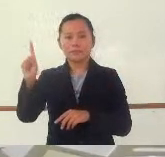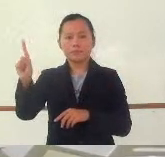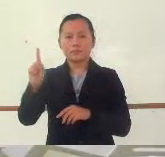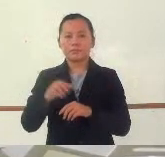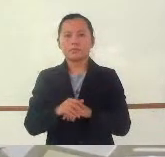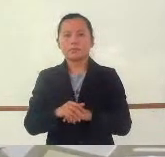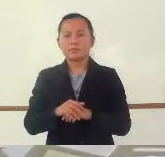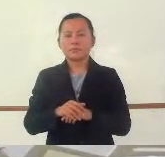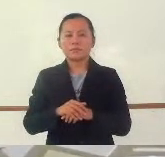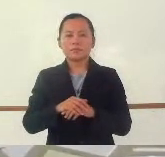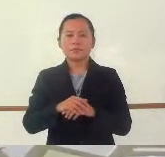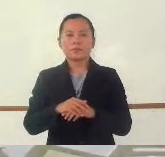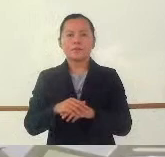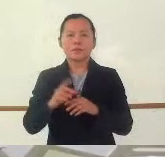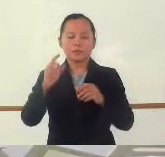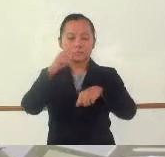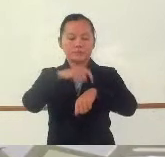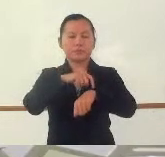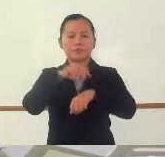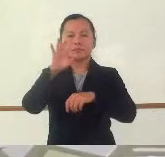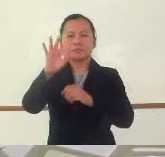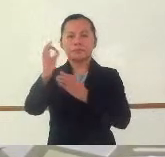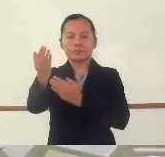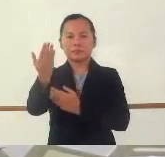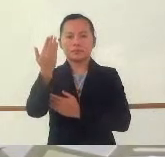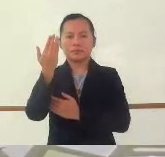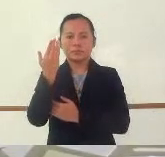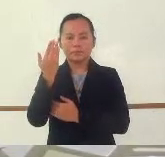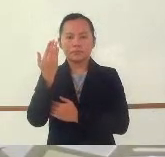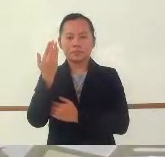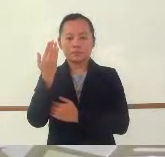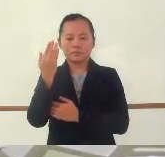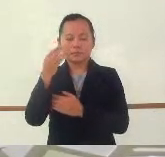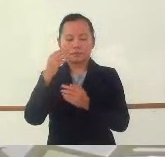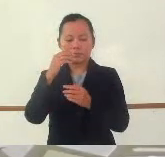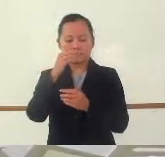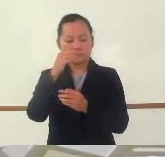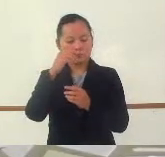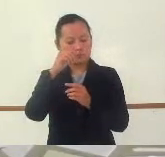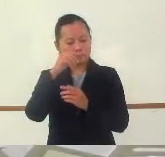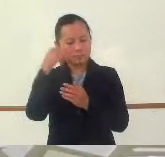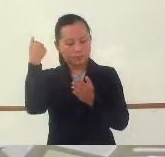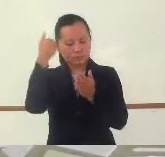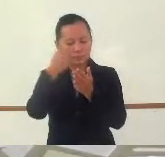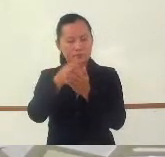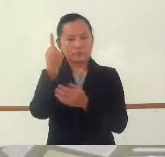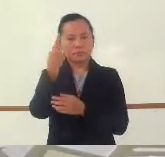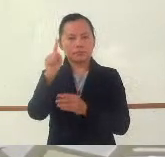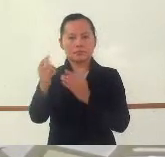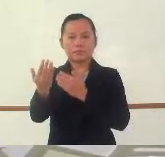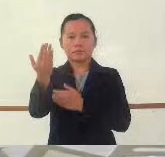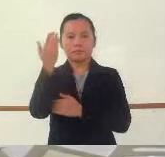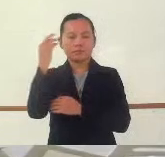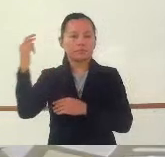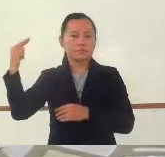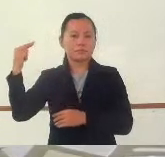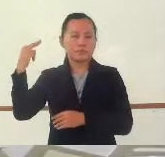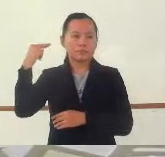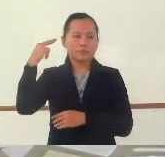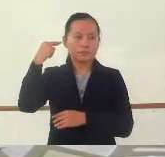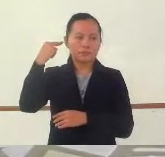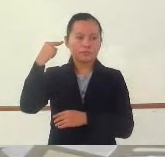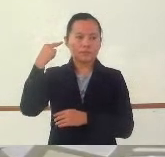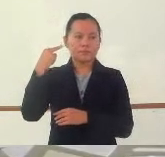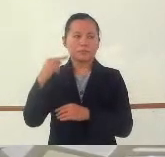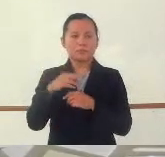segmen akan bersiaran jam 9 pagi sehinggalah pada jam 11 pagi di Kekitaan FM. Oleh